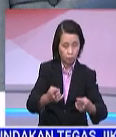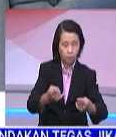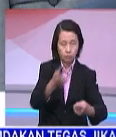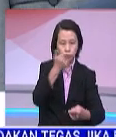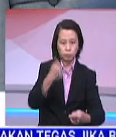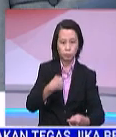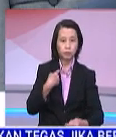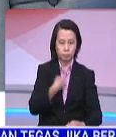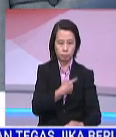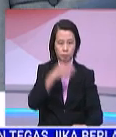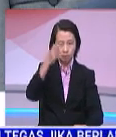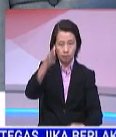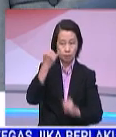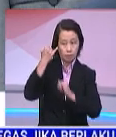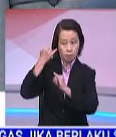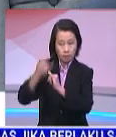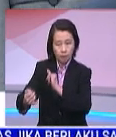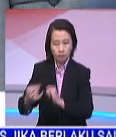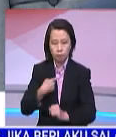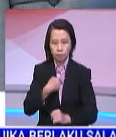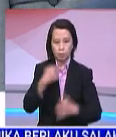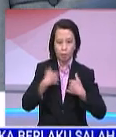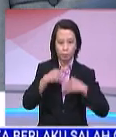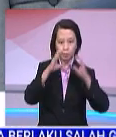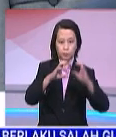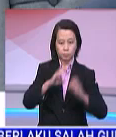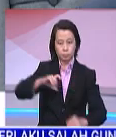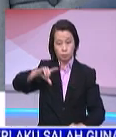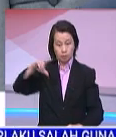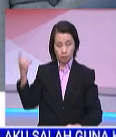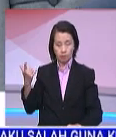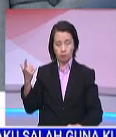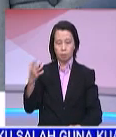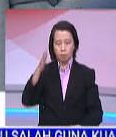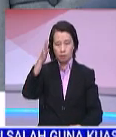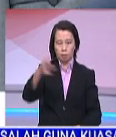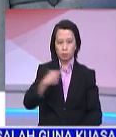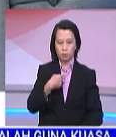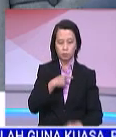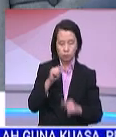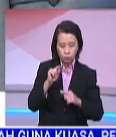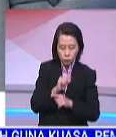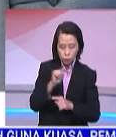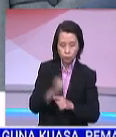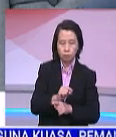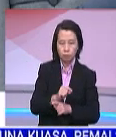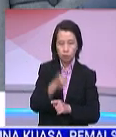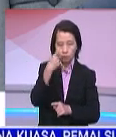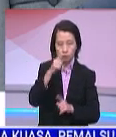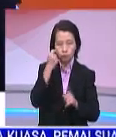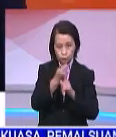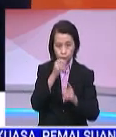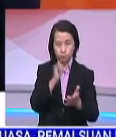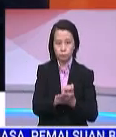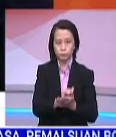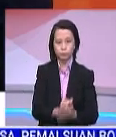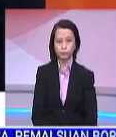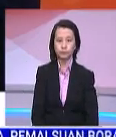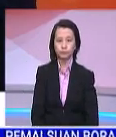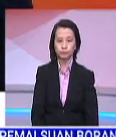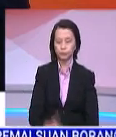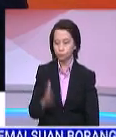kita juga akan akhirnya nanti mungkin kita ada kaedah lain yang akan kita gunakan untuk tujuan tersebut